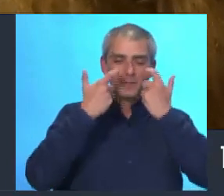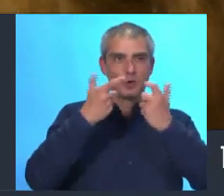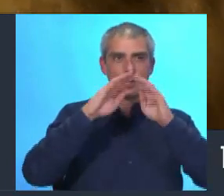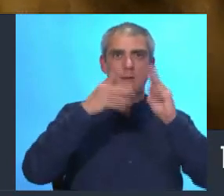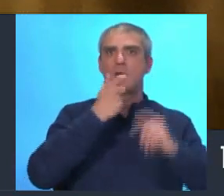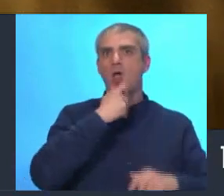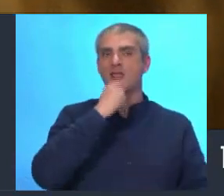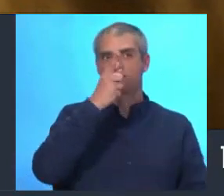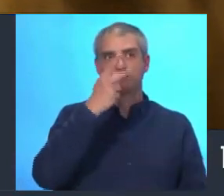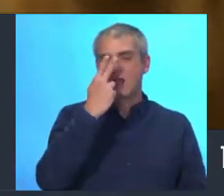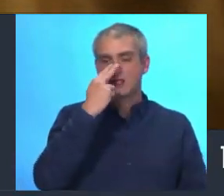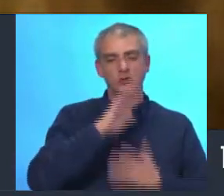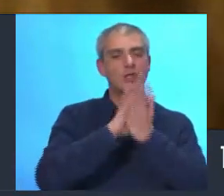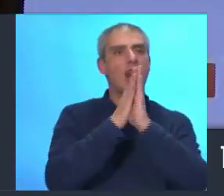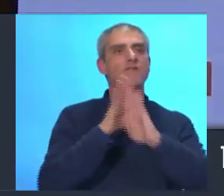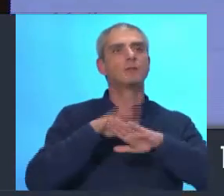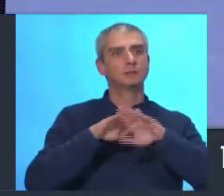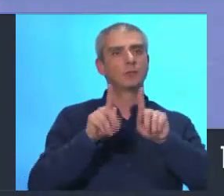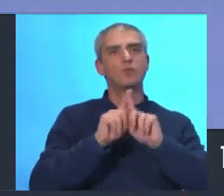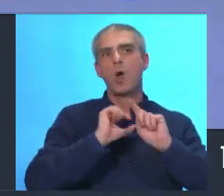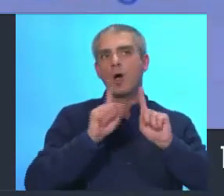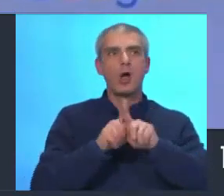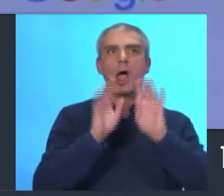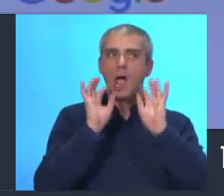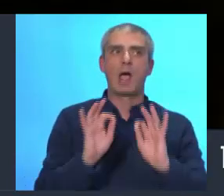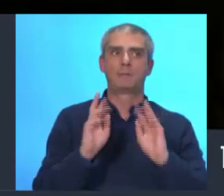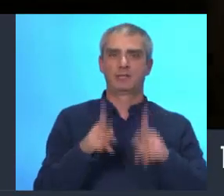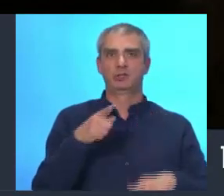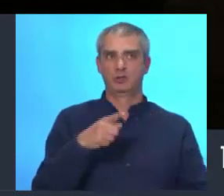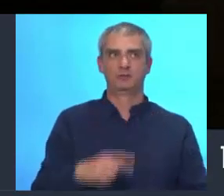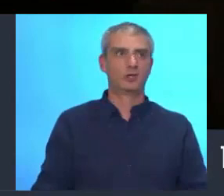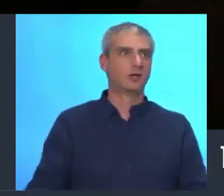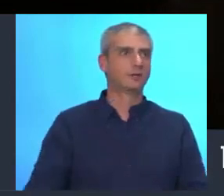ויצמן בניסיון להפוך את המשימה לדבר הכי אמיתי שאפשר. הם התחילו את ה-EVA